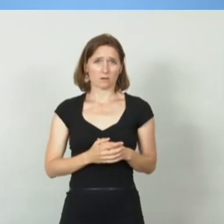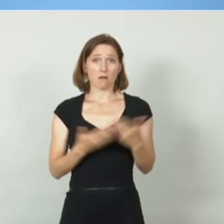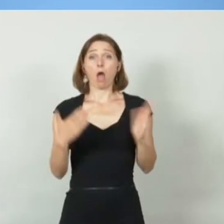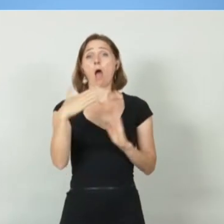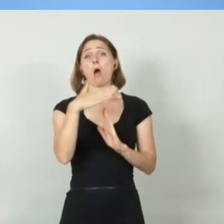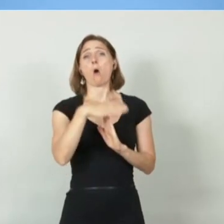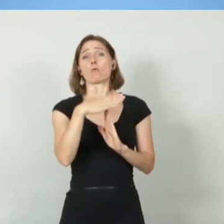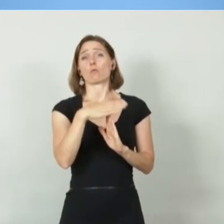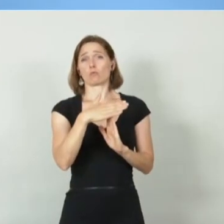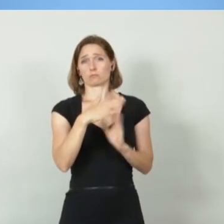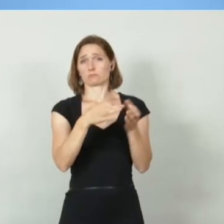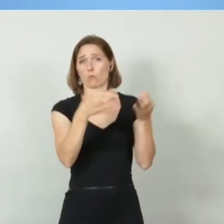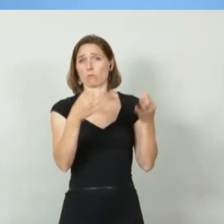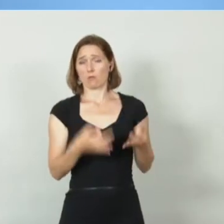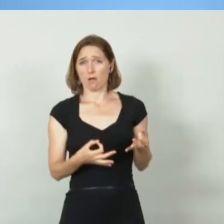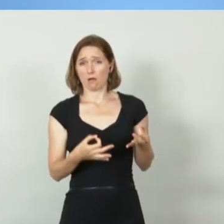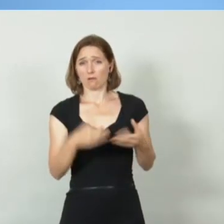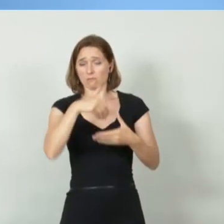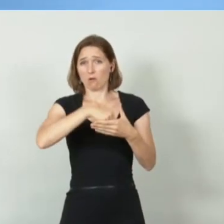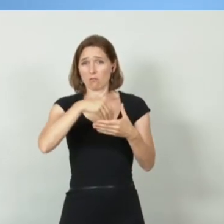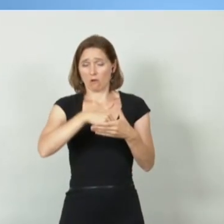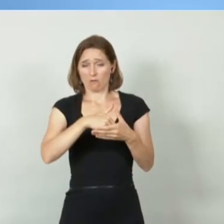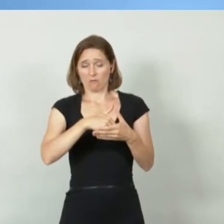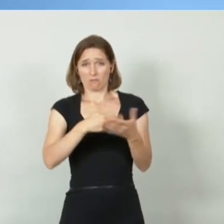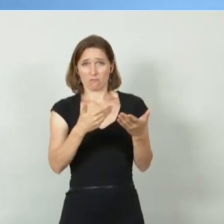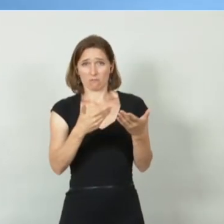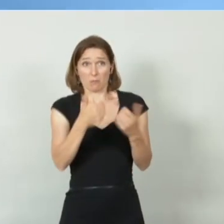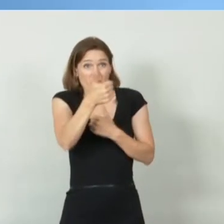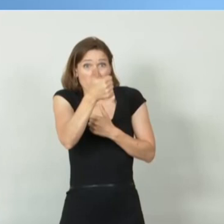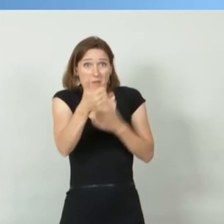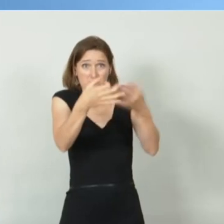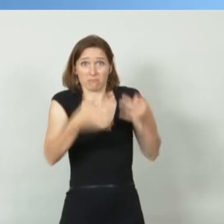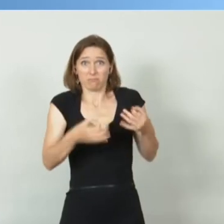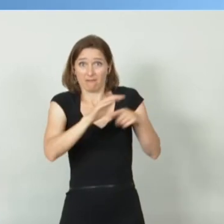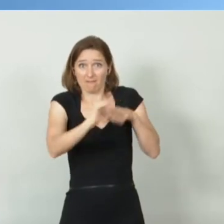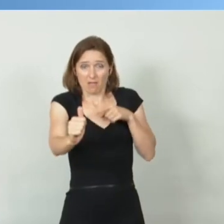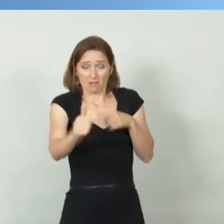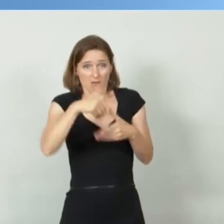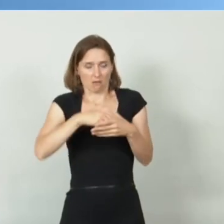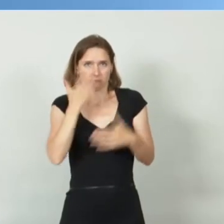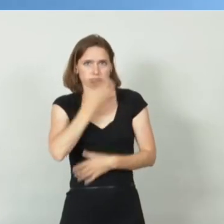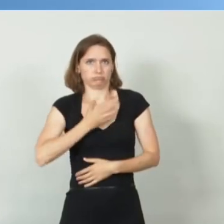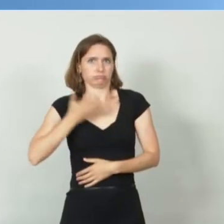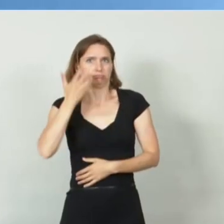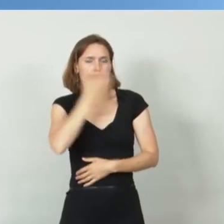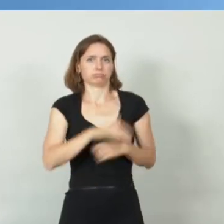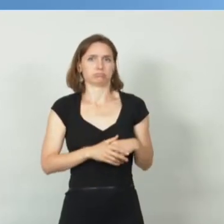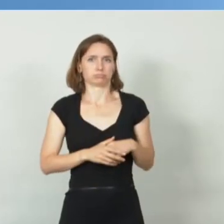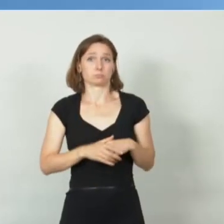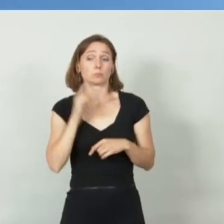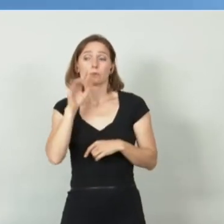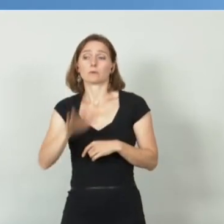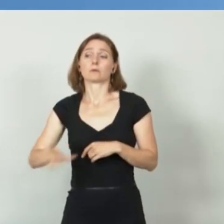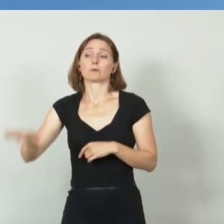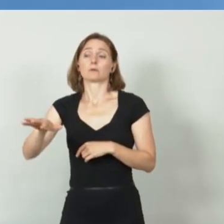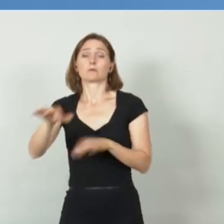votre propre chiffre son désastreux pour rappel à celles et ceux qui vous ont élus